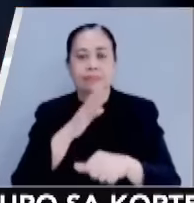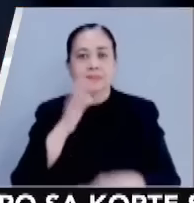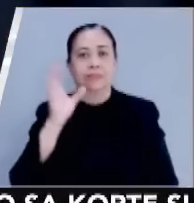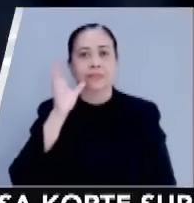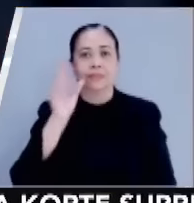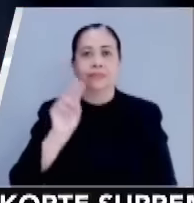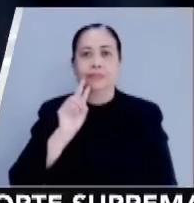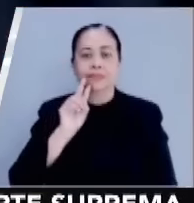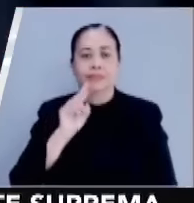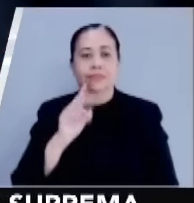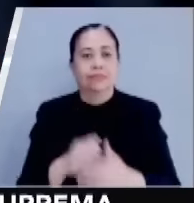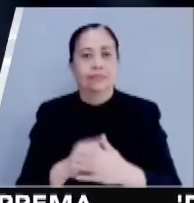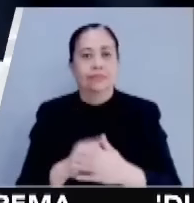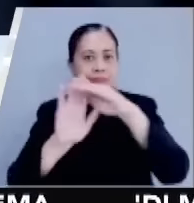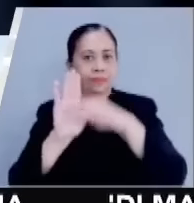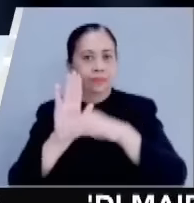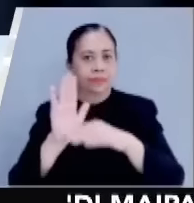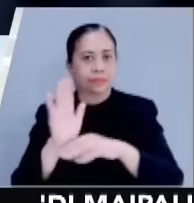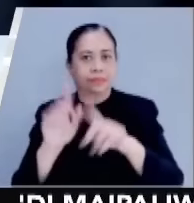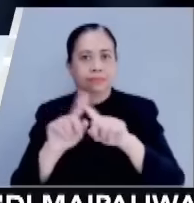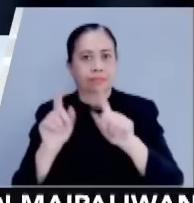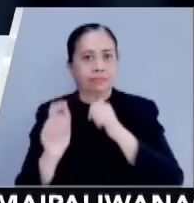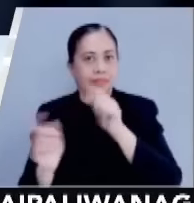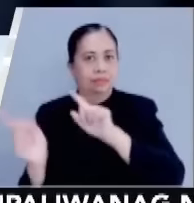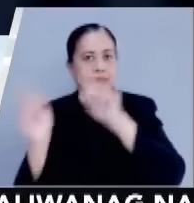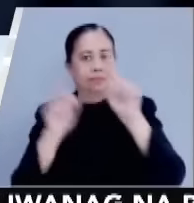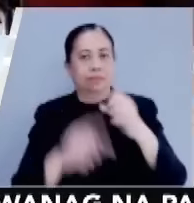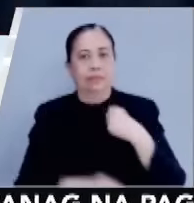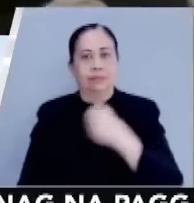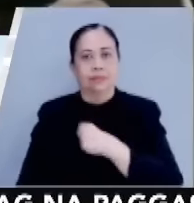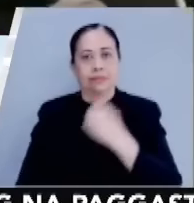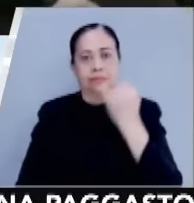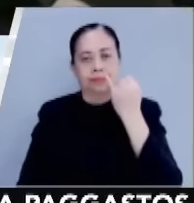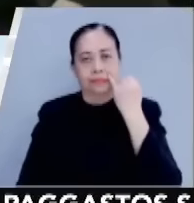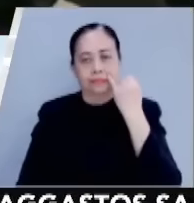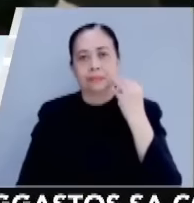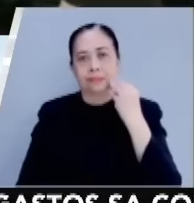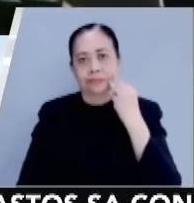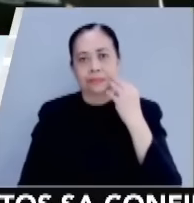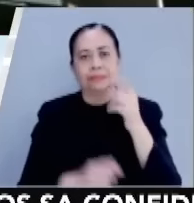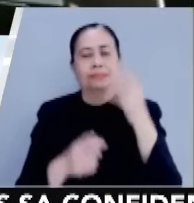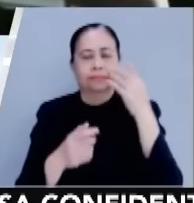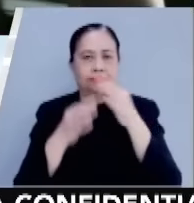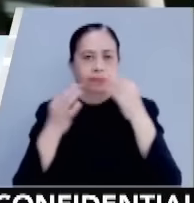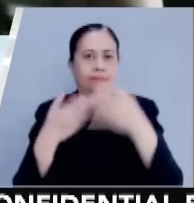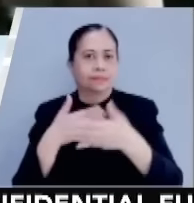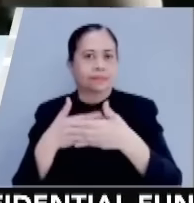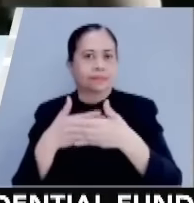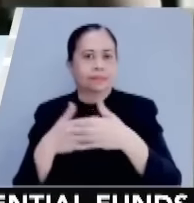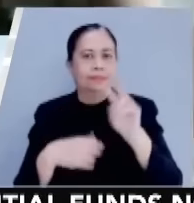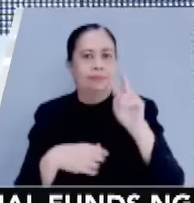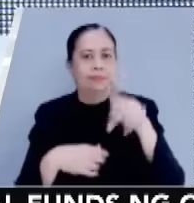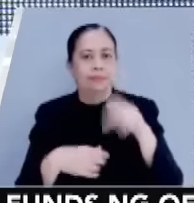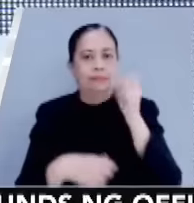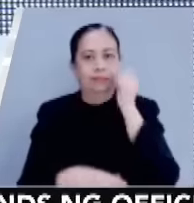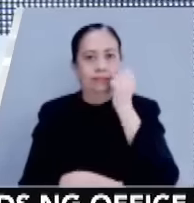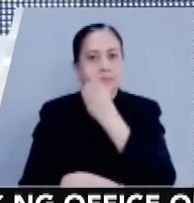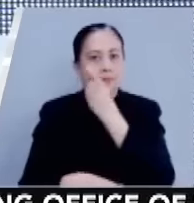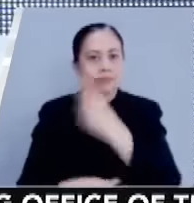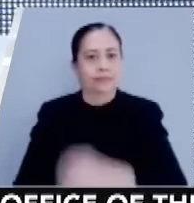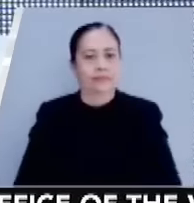Nasa lineup din pero wala sa pagtitipon si Senadora Aimee Marcos na kilalang malapit kay Vice President Sara Duterte. Sa